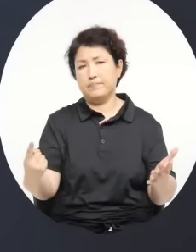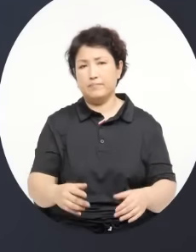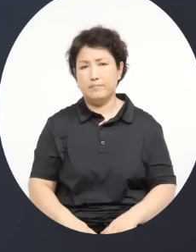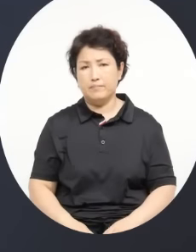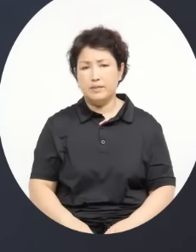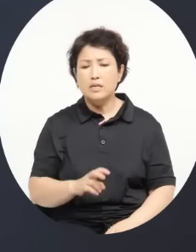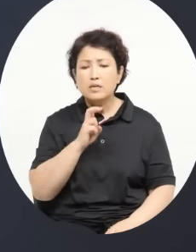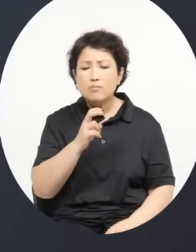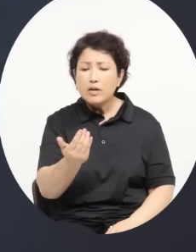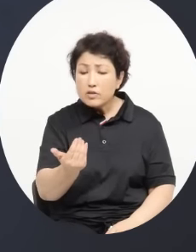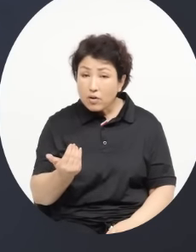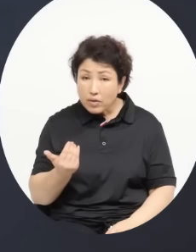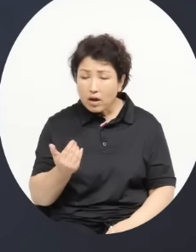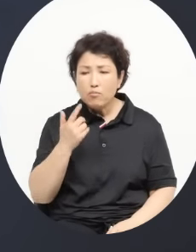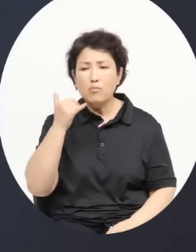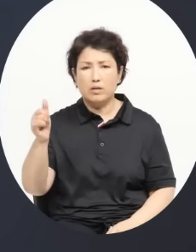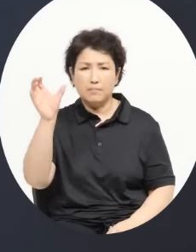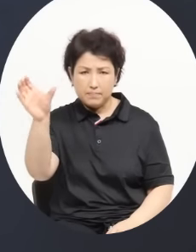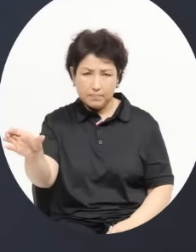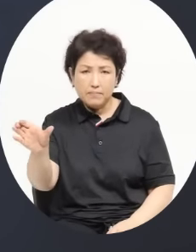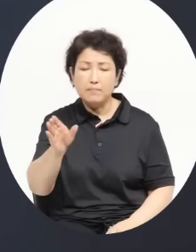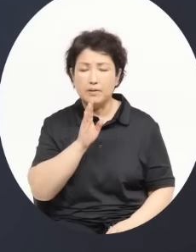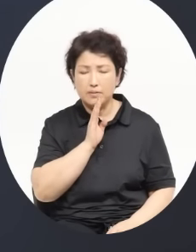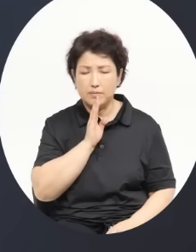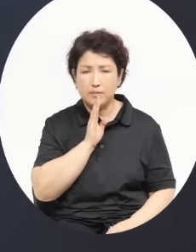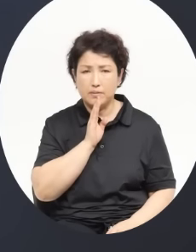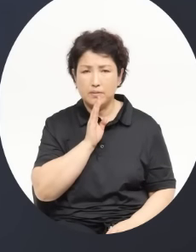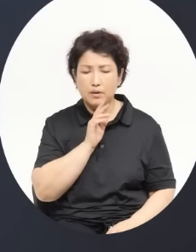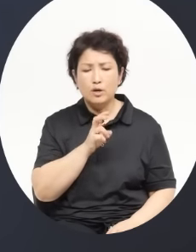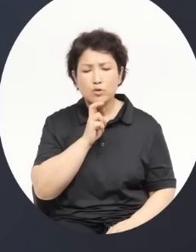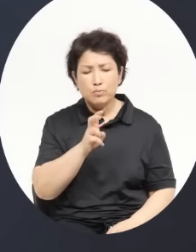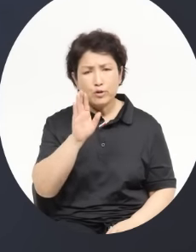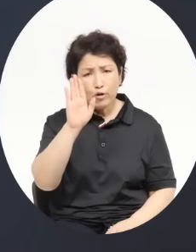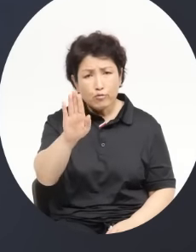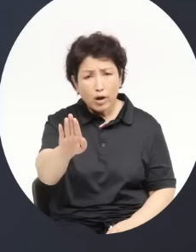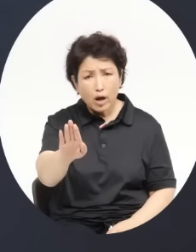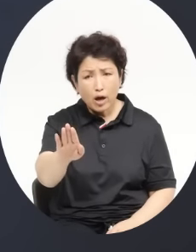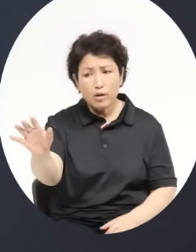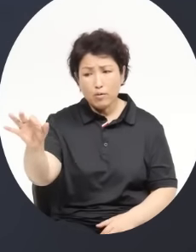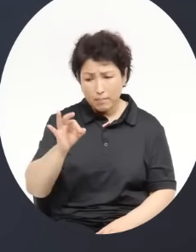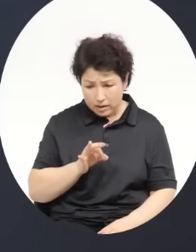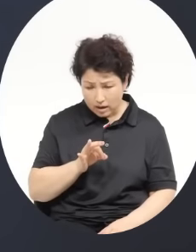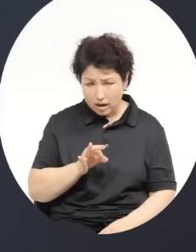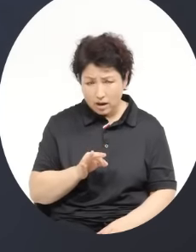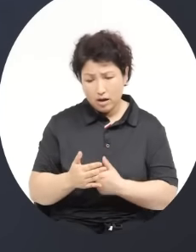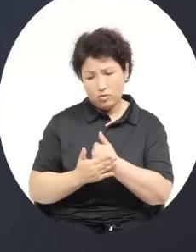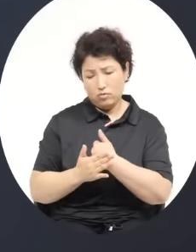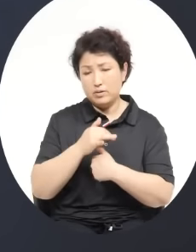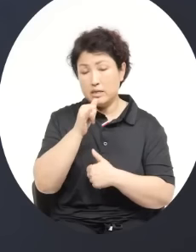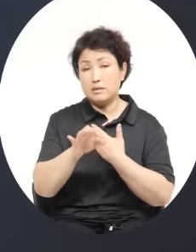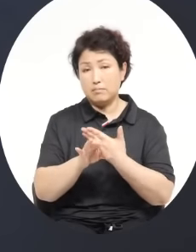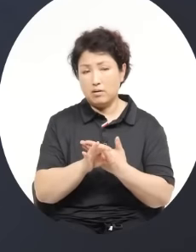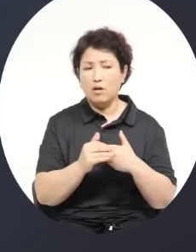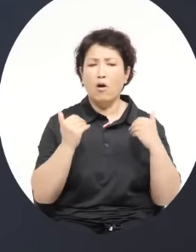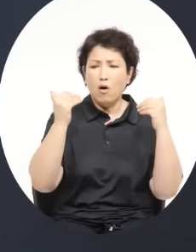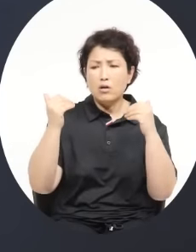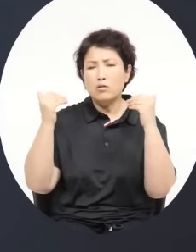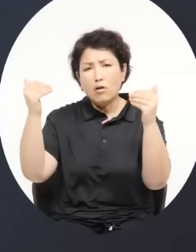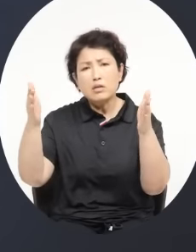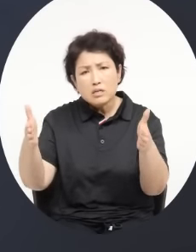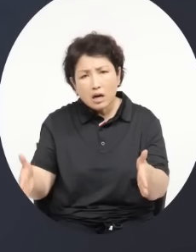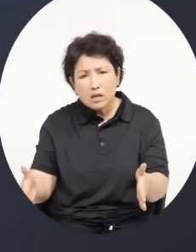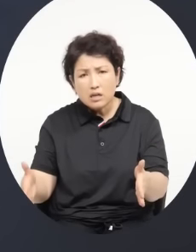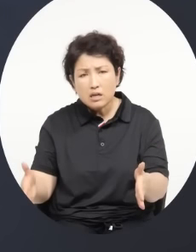20살 이전 거는 안 갚아도 돼요. 그거는 부모의 의무니까. 그러니까 20살 이후 거는 그거는 다 성인과